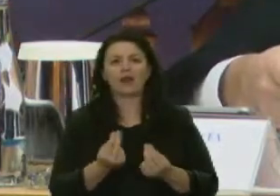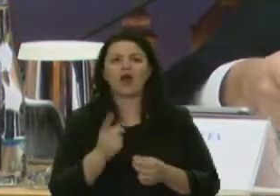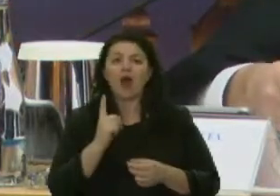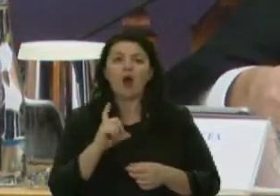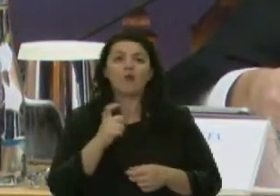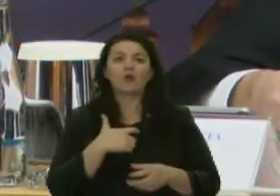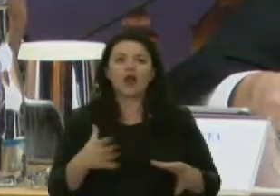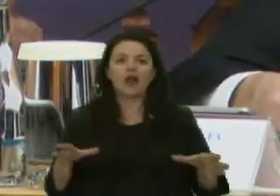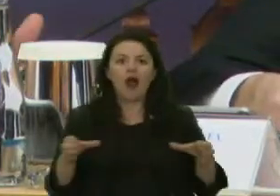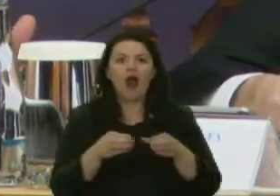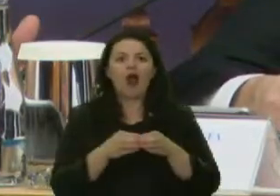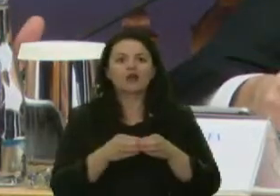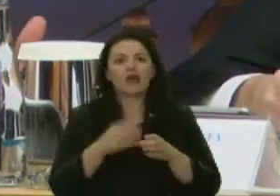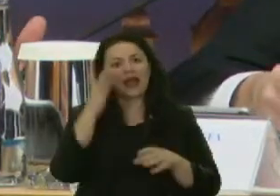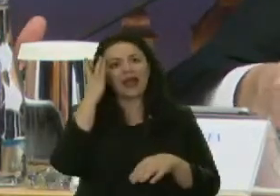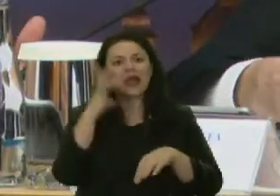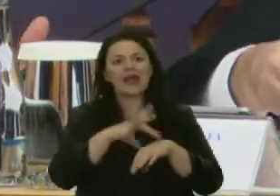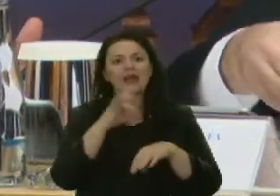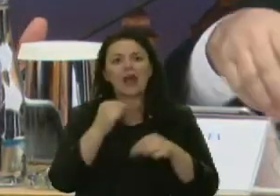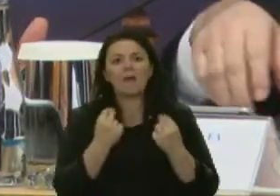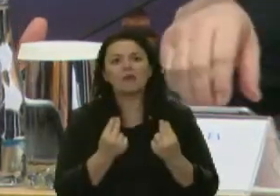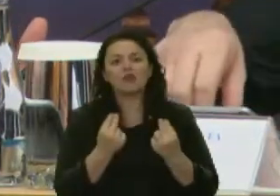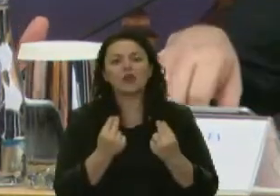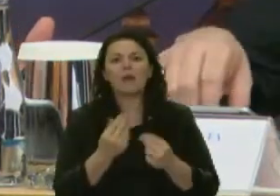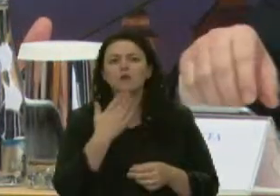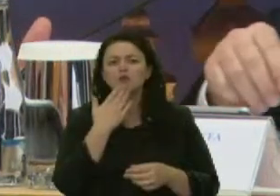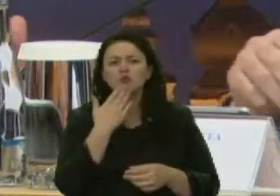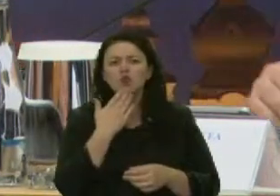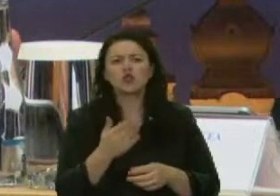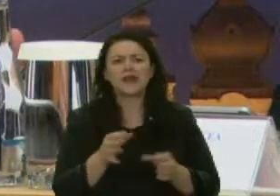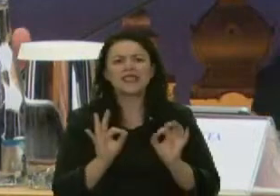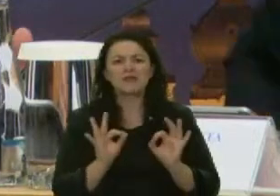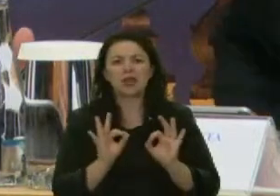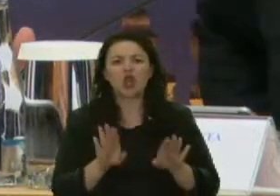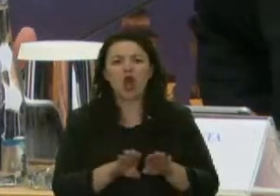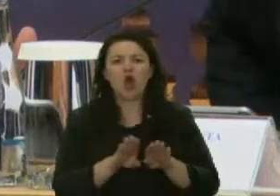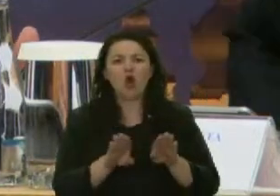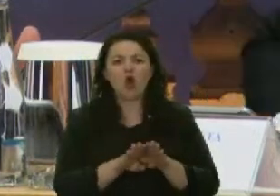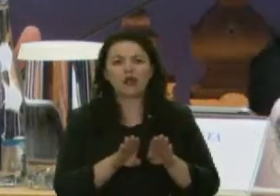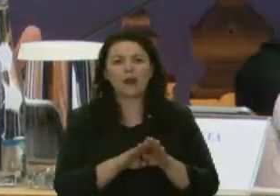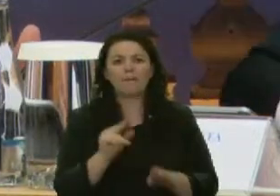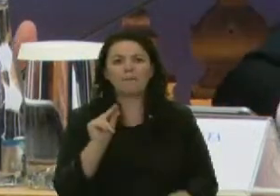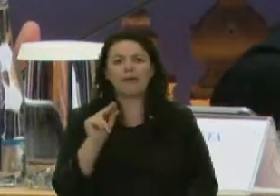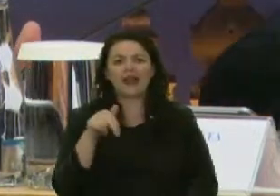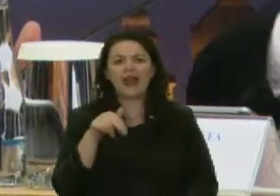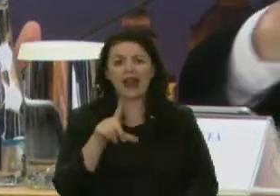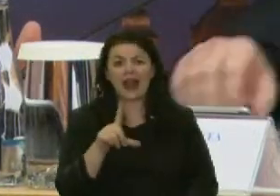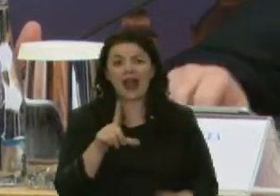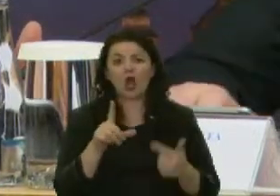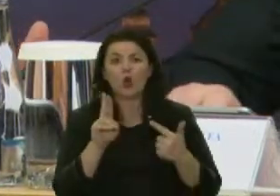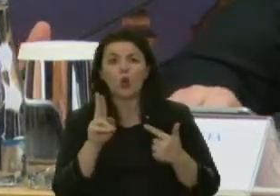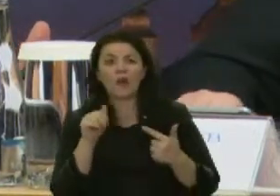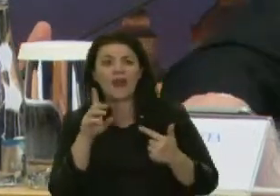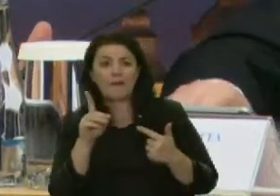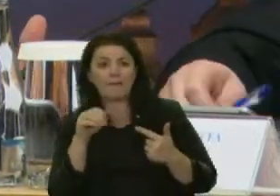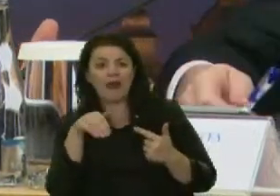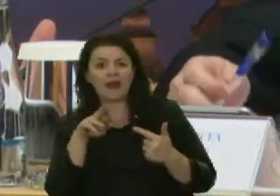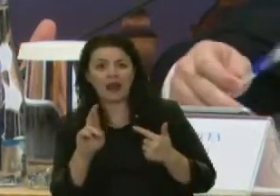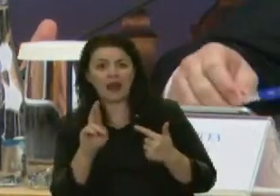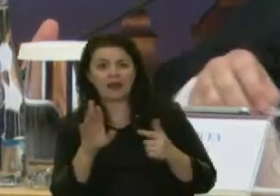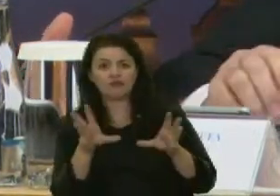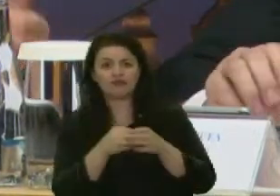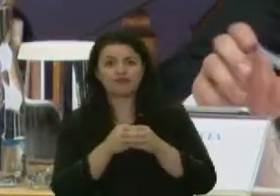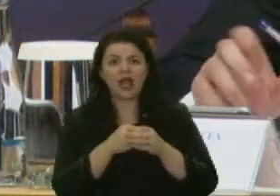putut aduna cu idei bune din partea tuturor mulțumesc în mod special colegilor mei de la PNL și UDMR pentru că